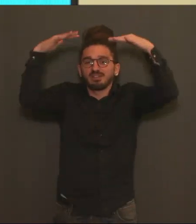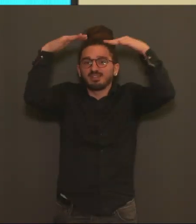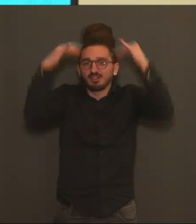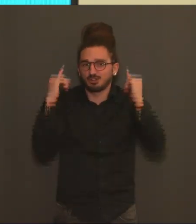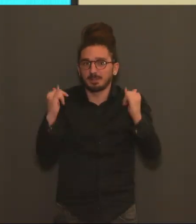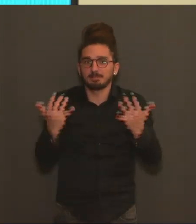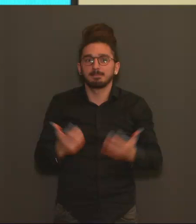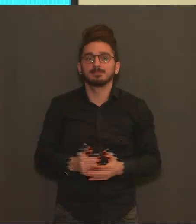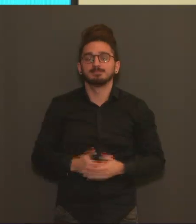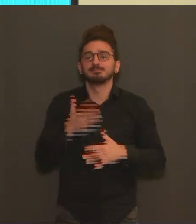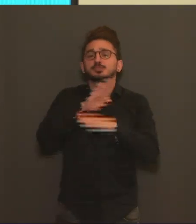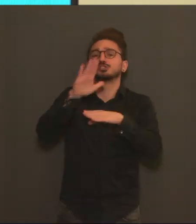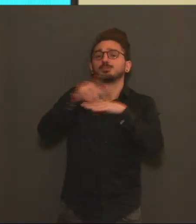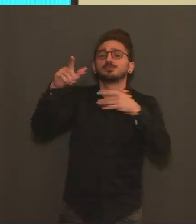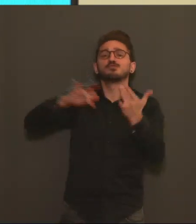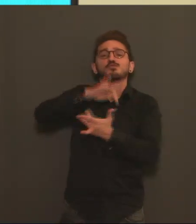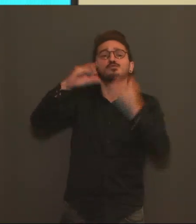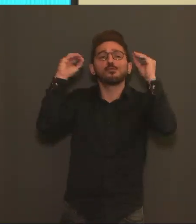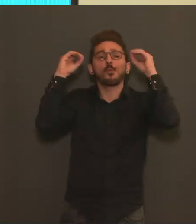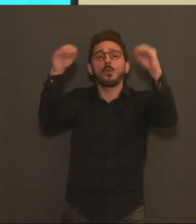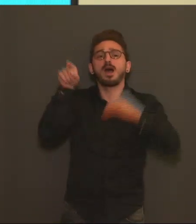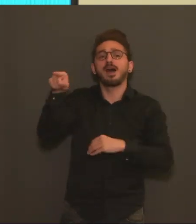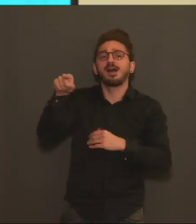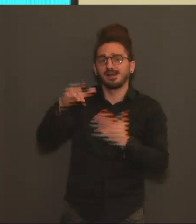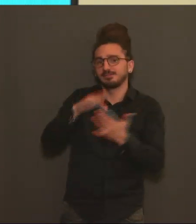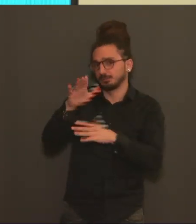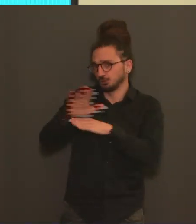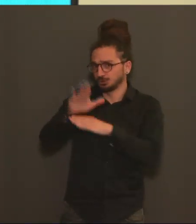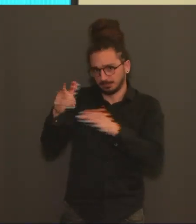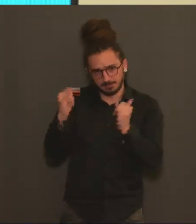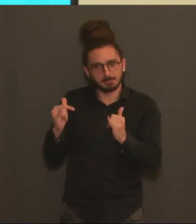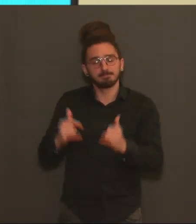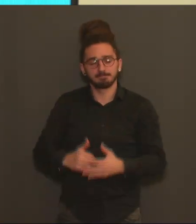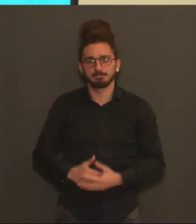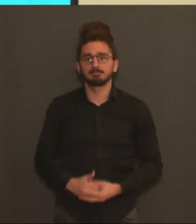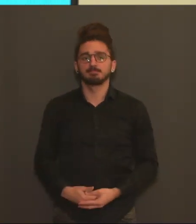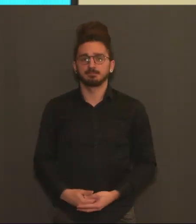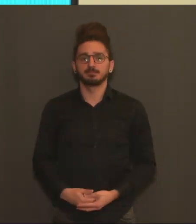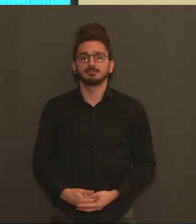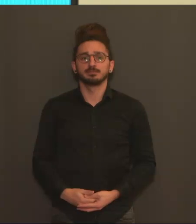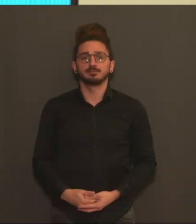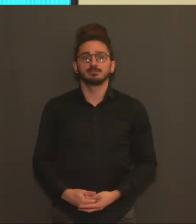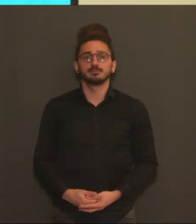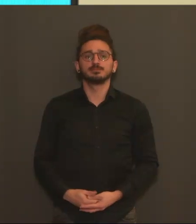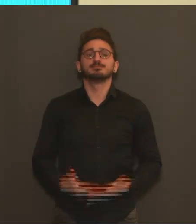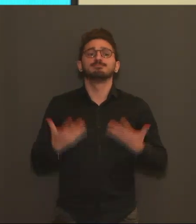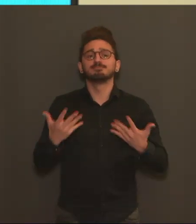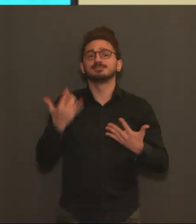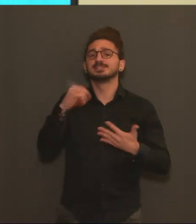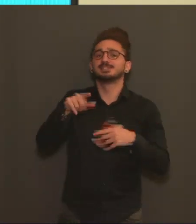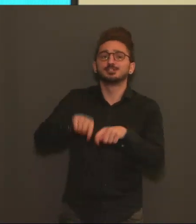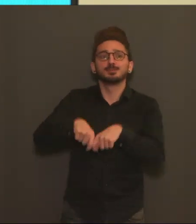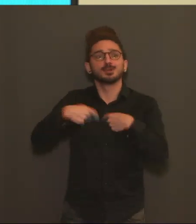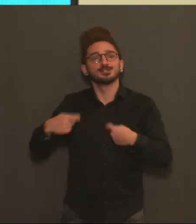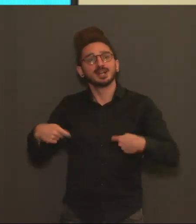situations. De la même manière, si vous avez entamé une activité à l'extérieur et qu'il se met à pleuvoir, il vaut mieux, sans